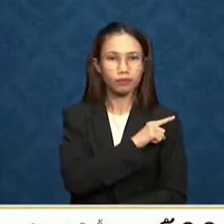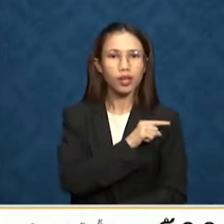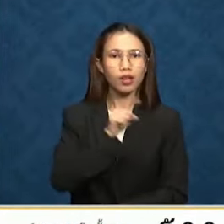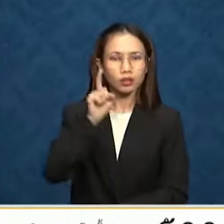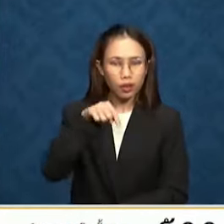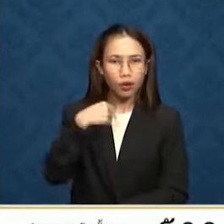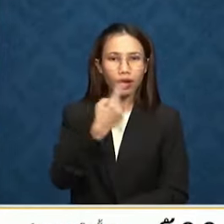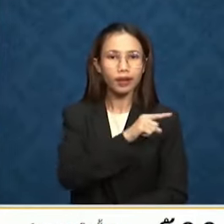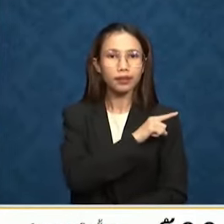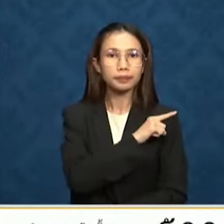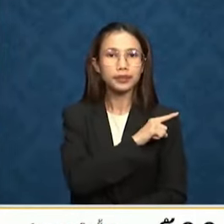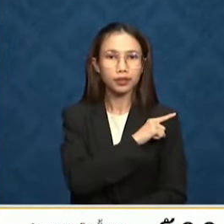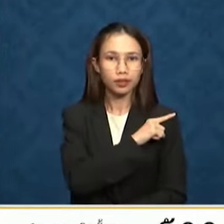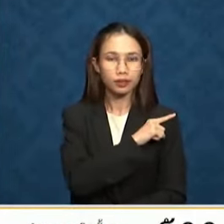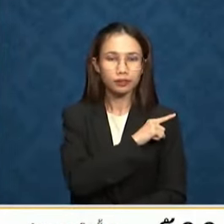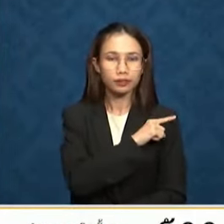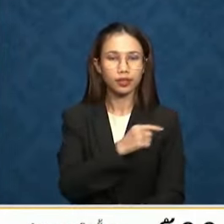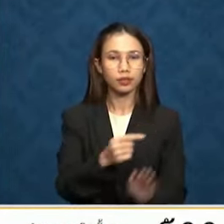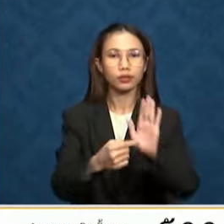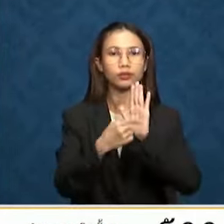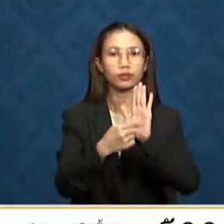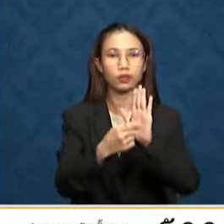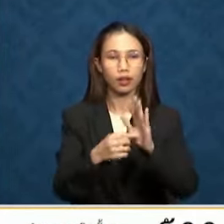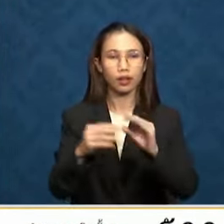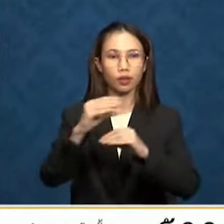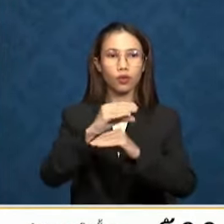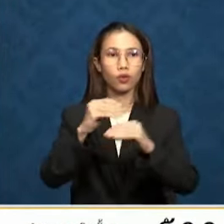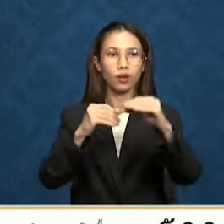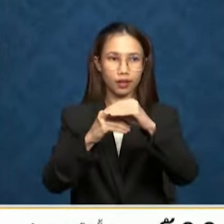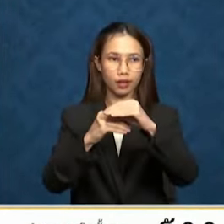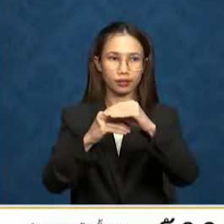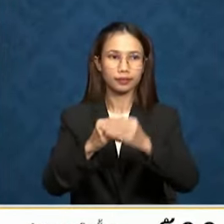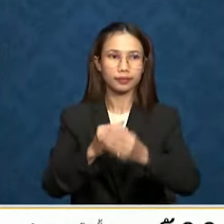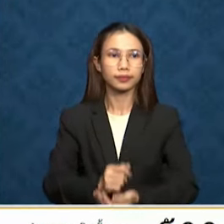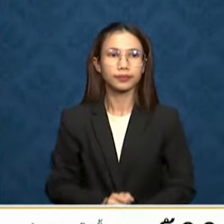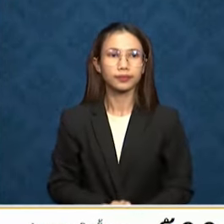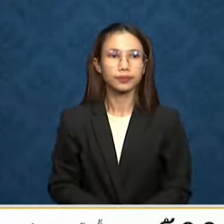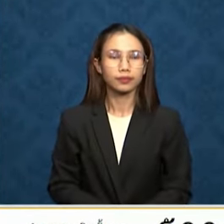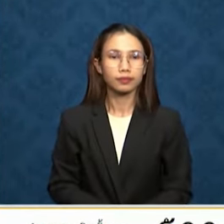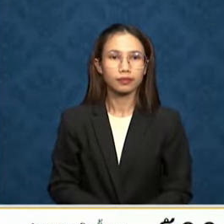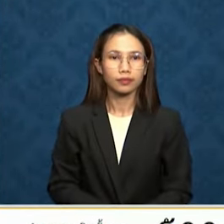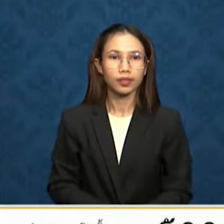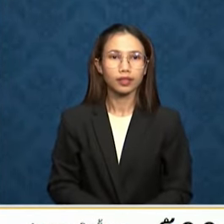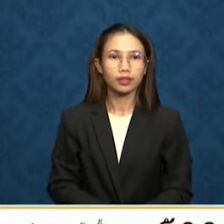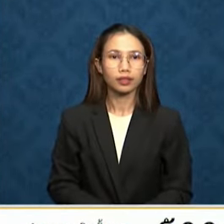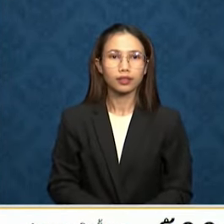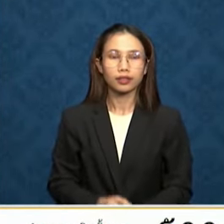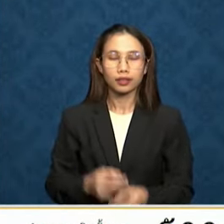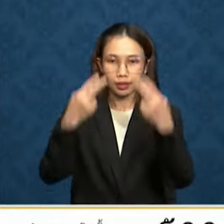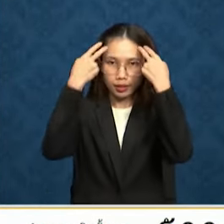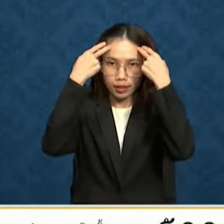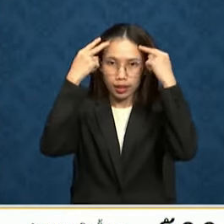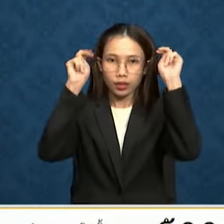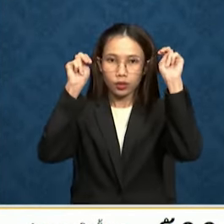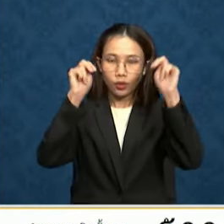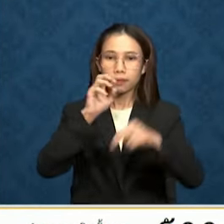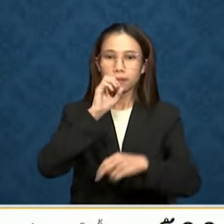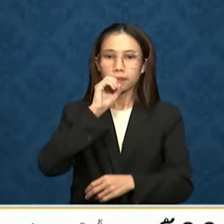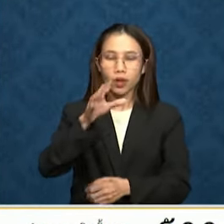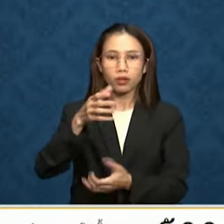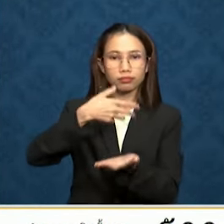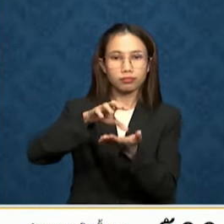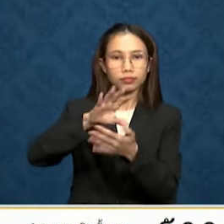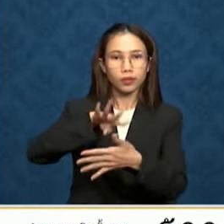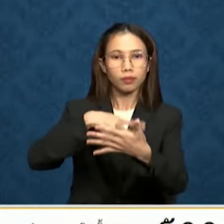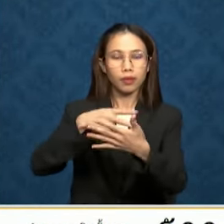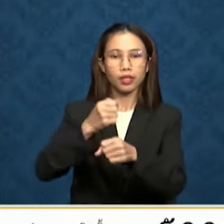ใครกันแน่ดิฉันยกตัวอย่างนะคะโครงการ matching fundค่ะท่านนายกนะคะแถลงถึงนโยบายนี้